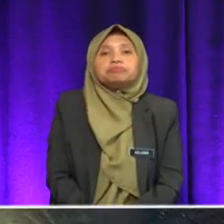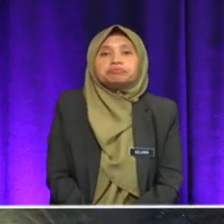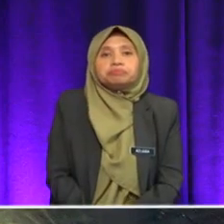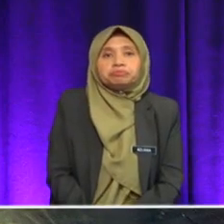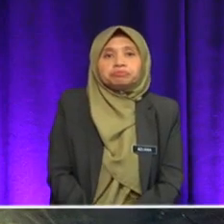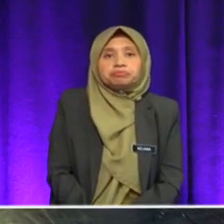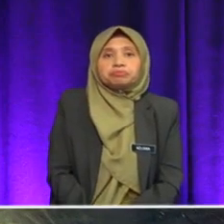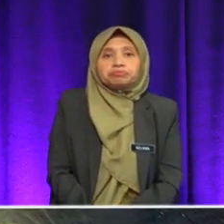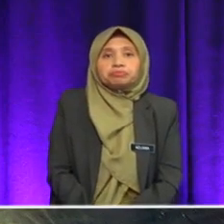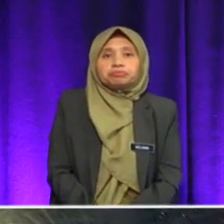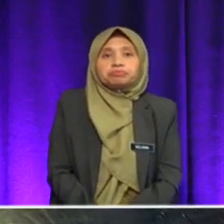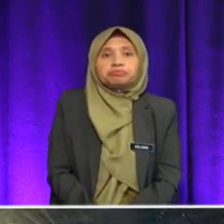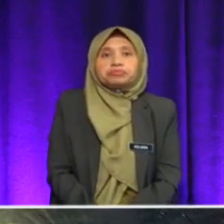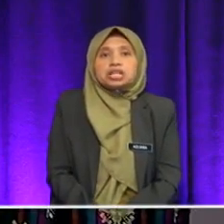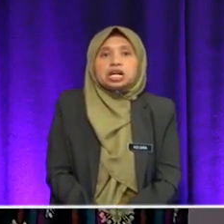wow